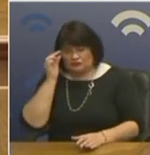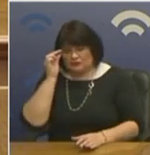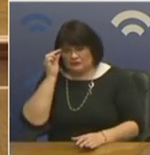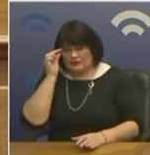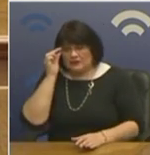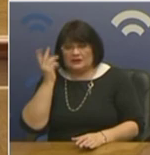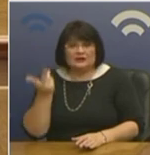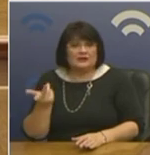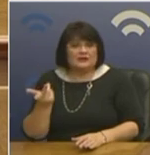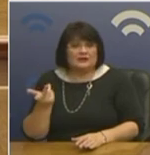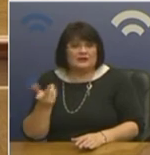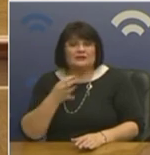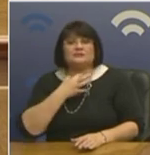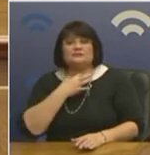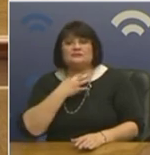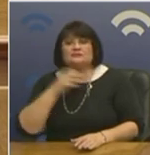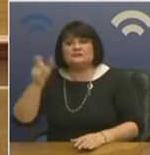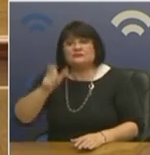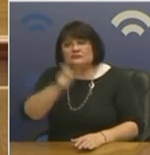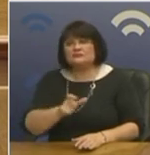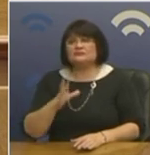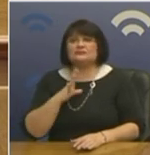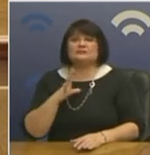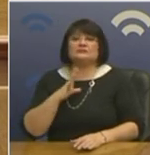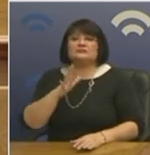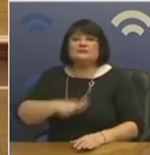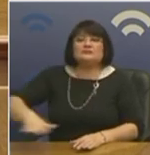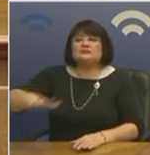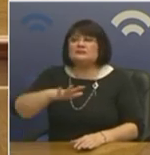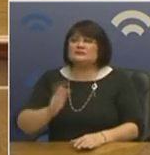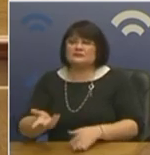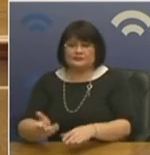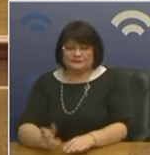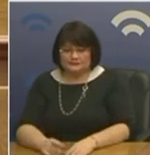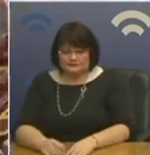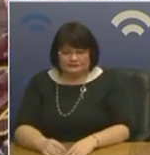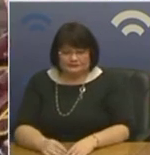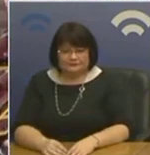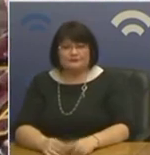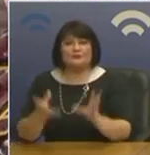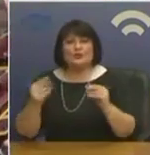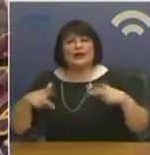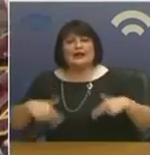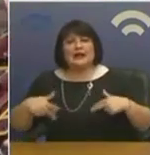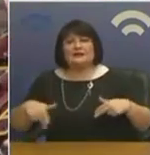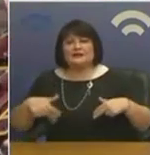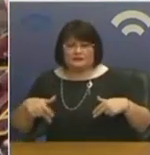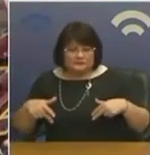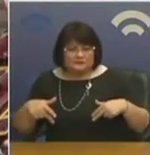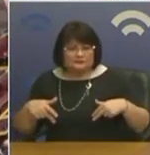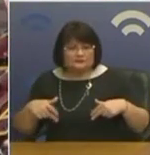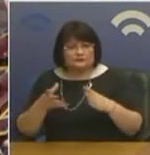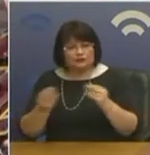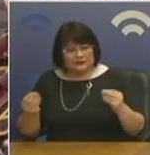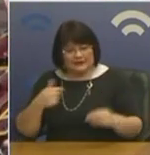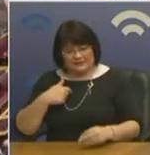θεσμό της ανάκλησης από τους ίδιους πολίτες της εκλογικής περιφέρειας στο εκλεγέ του βουλευτού. Ένα θεσμό που έχουν πολλά κράτη, ξέρετε. Πάρα πολλά κράτη. Για